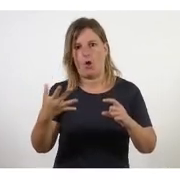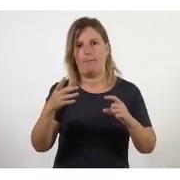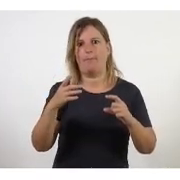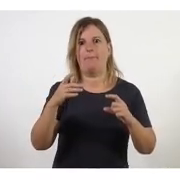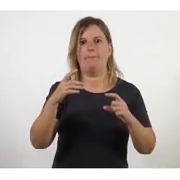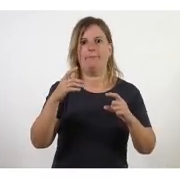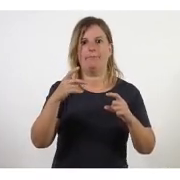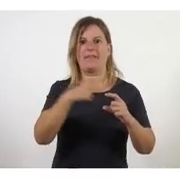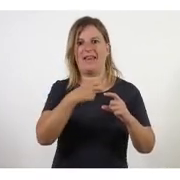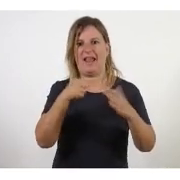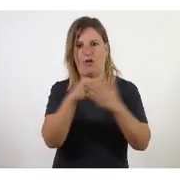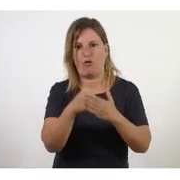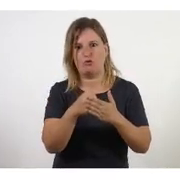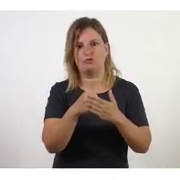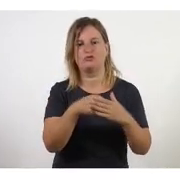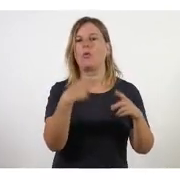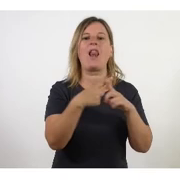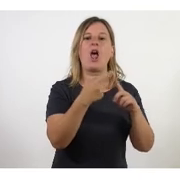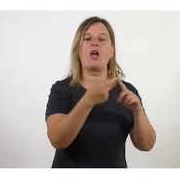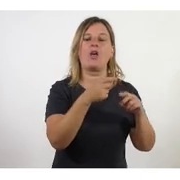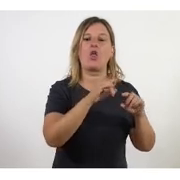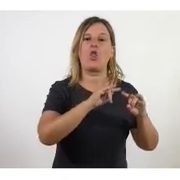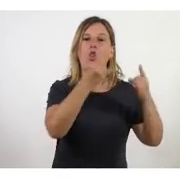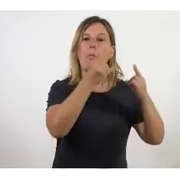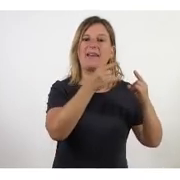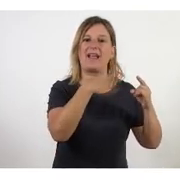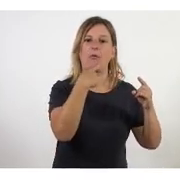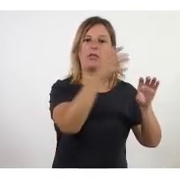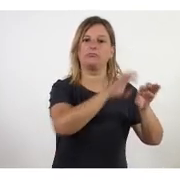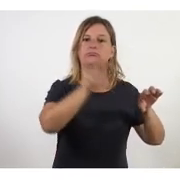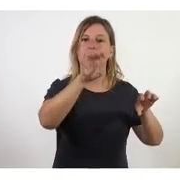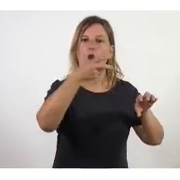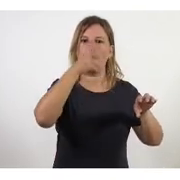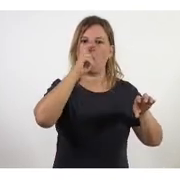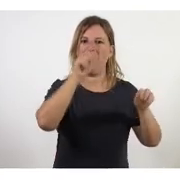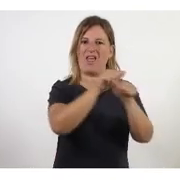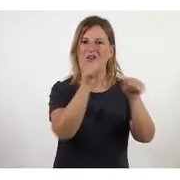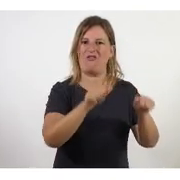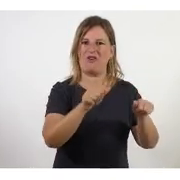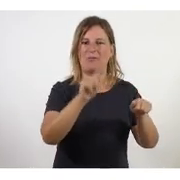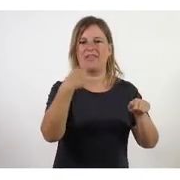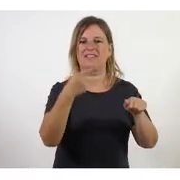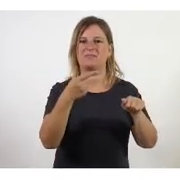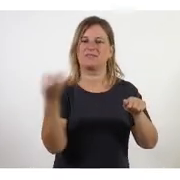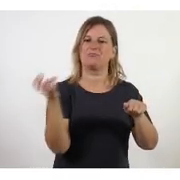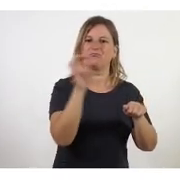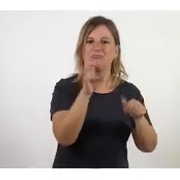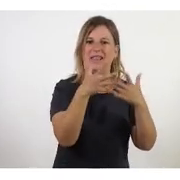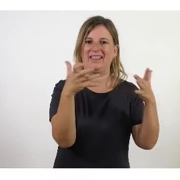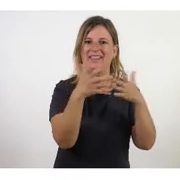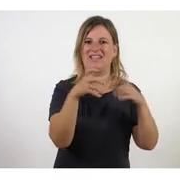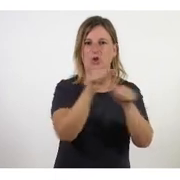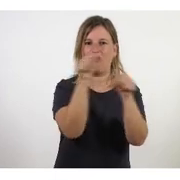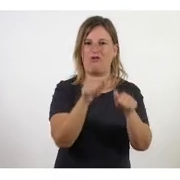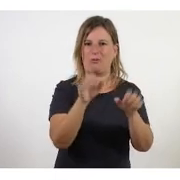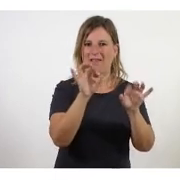la pantalla. Vale? En lloc de fer duplicar, haureu de, amb el botó del principi, el que està al principi de la filera, la T amb el símbol més, crear una nova